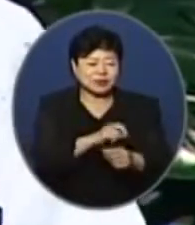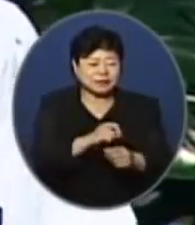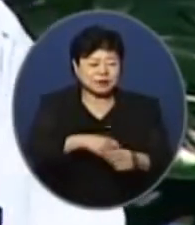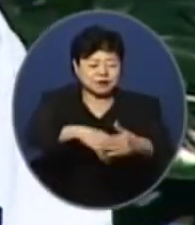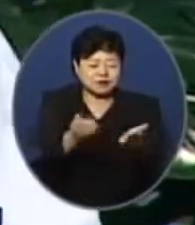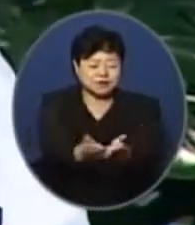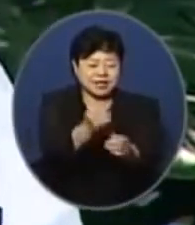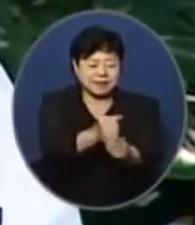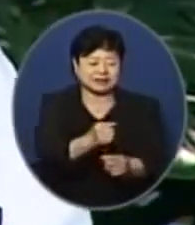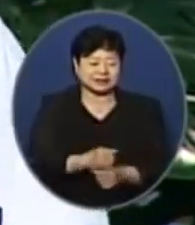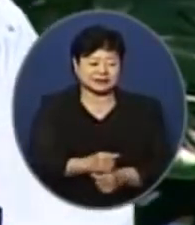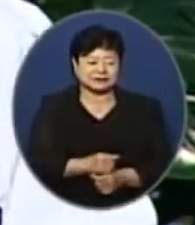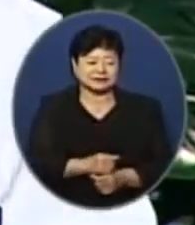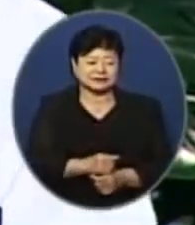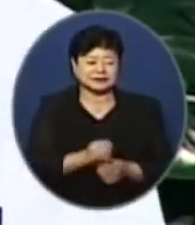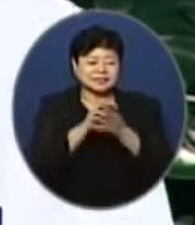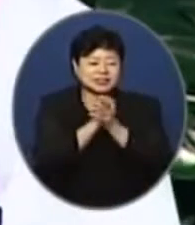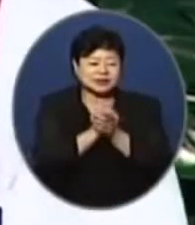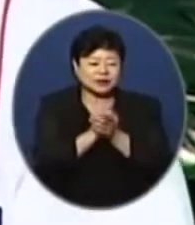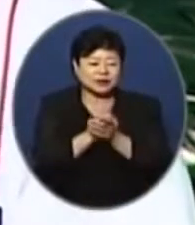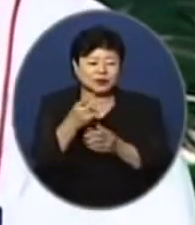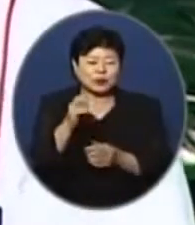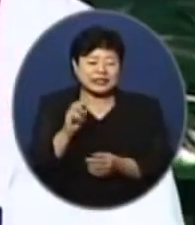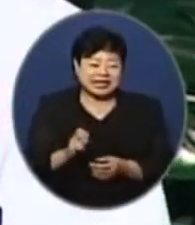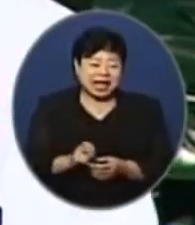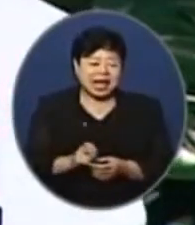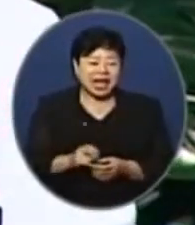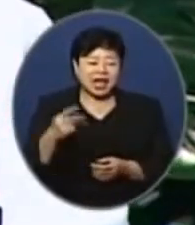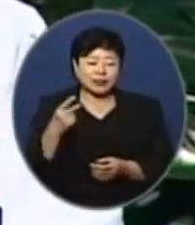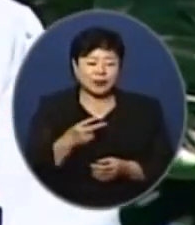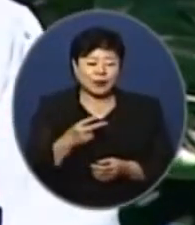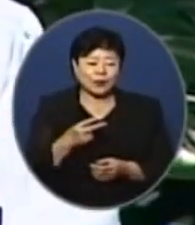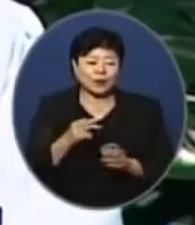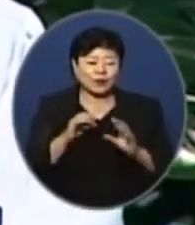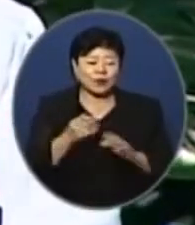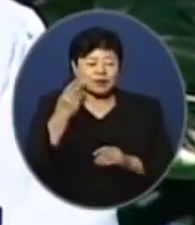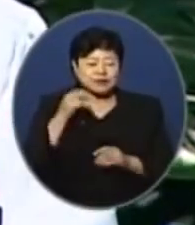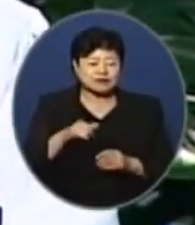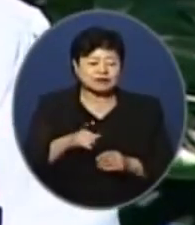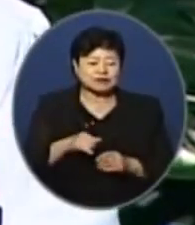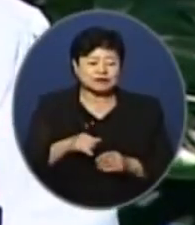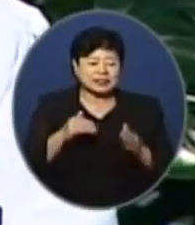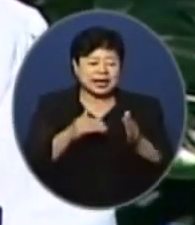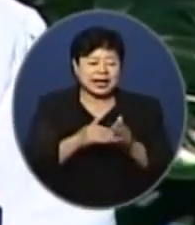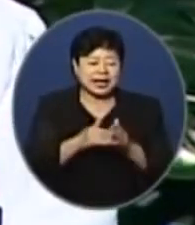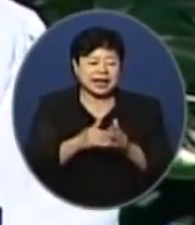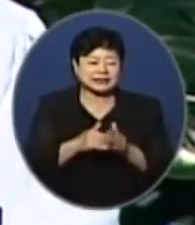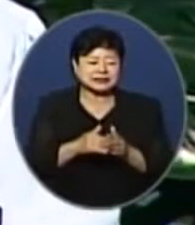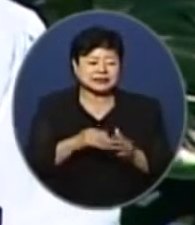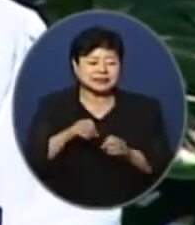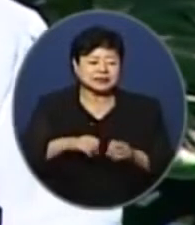했습니다. 이 소식이 도미니카와 저 미국까지도 얘기가